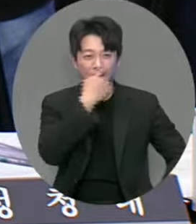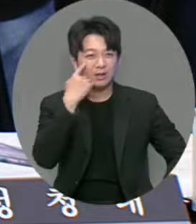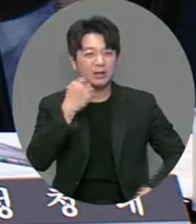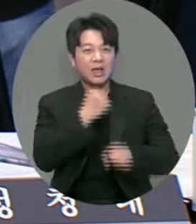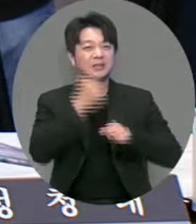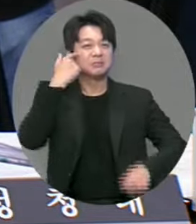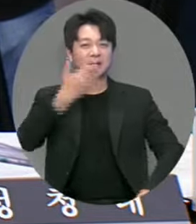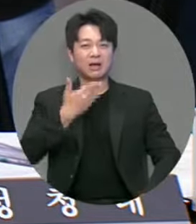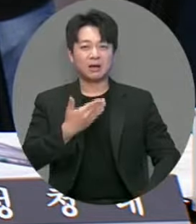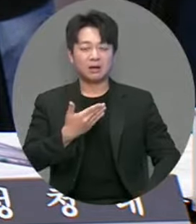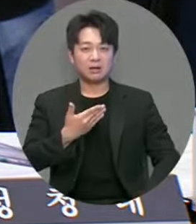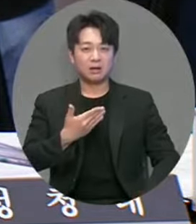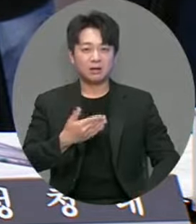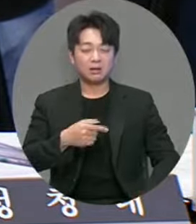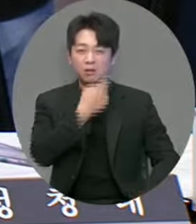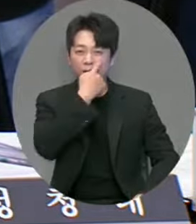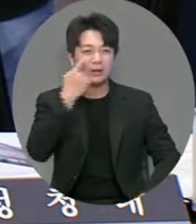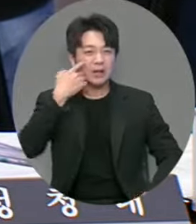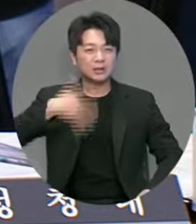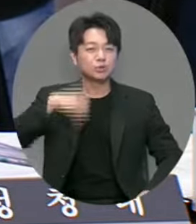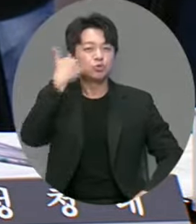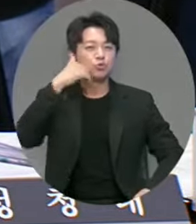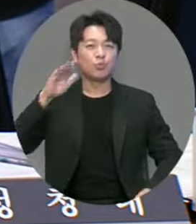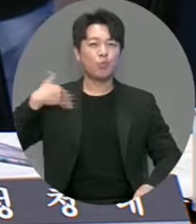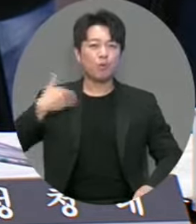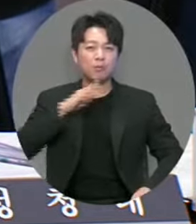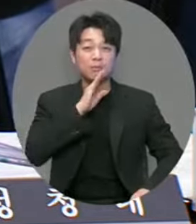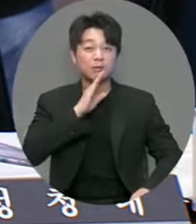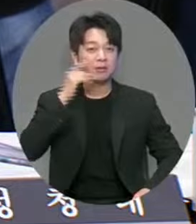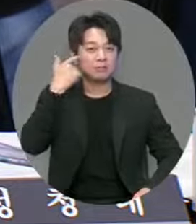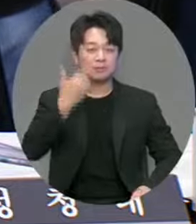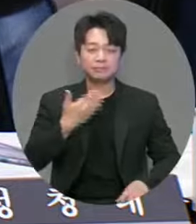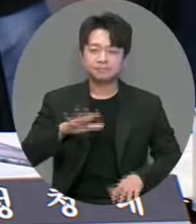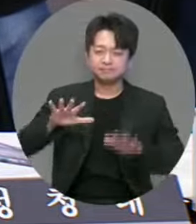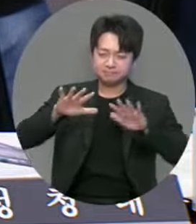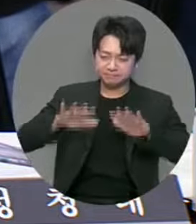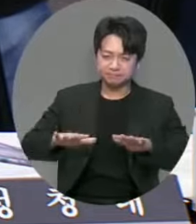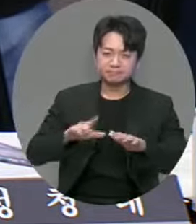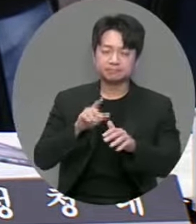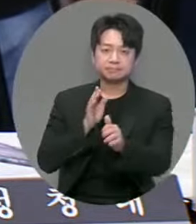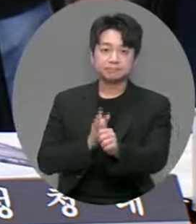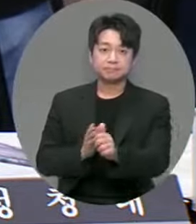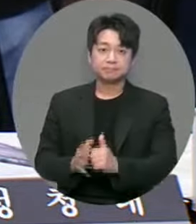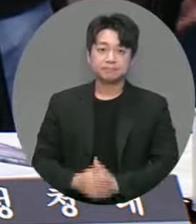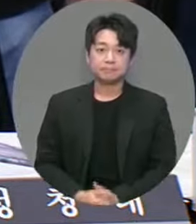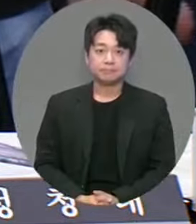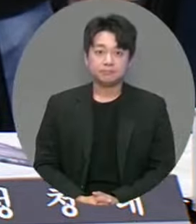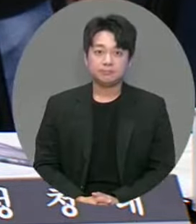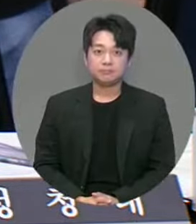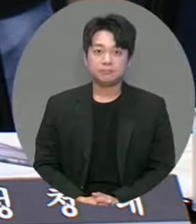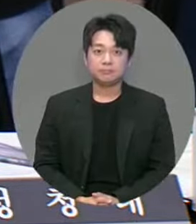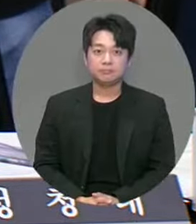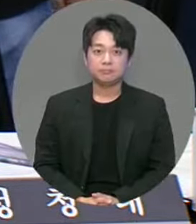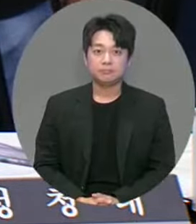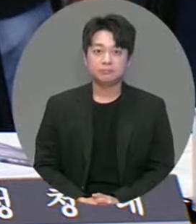적절한 법적 조치를 하겠습니다. 조용히 하세요. 설마 민주당이